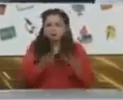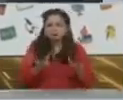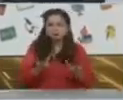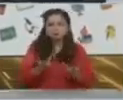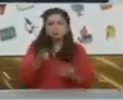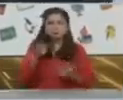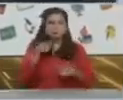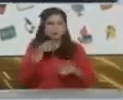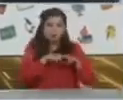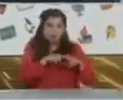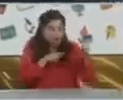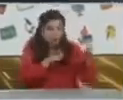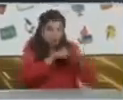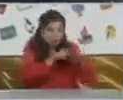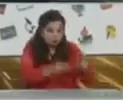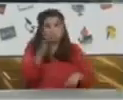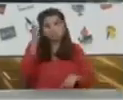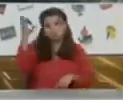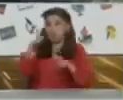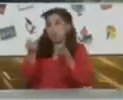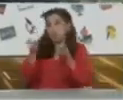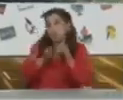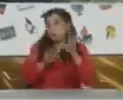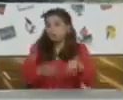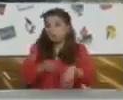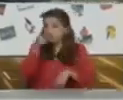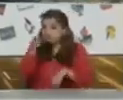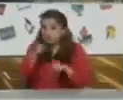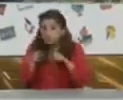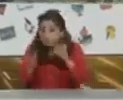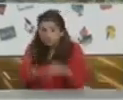ये होगा तो ये होगा, ऐसा होगा तो ऐसा होगा,